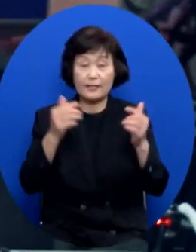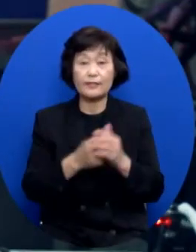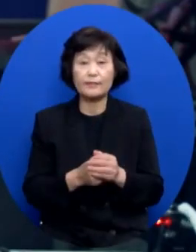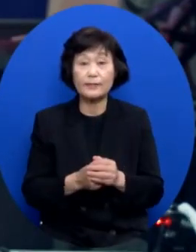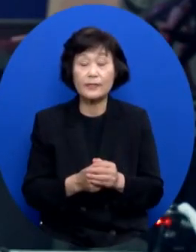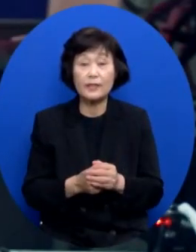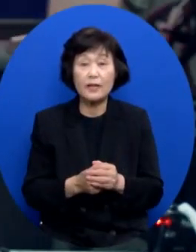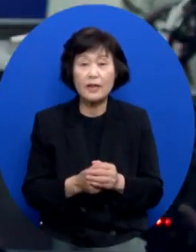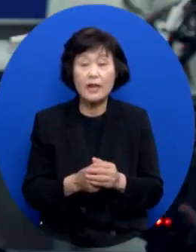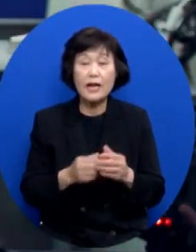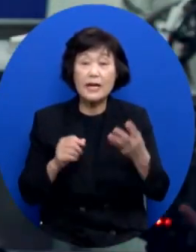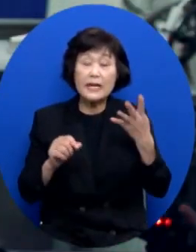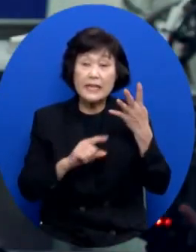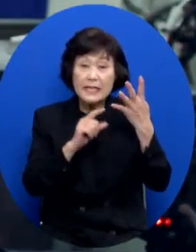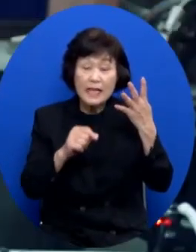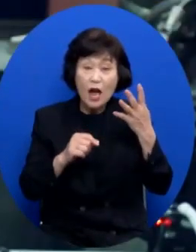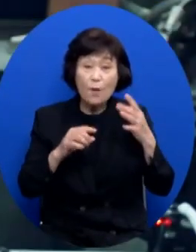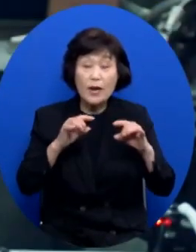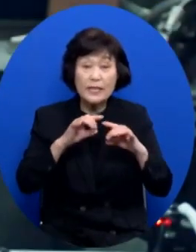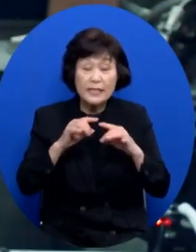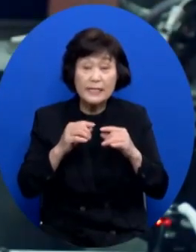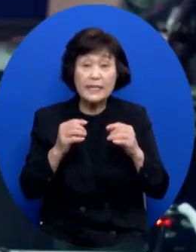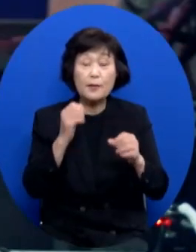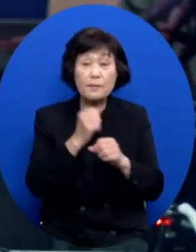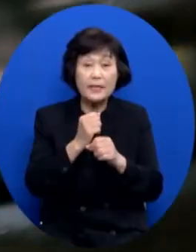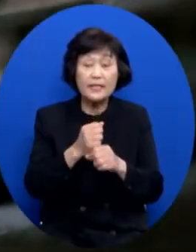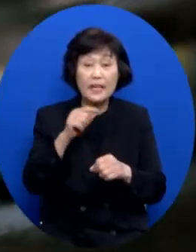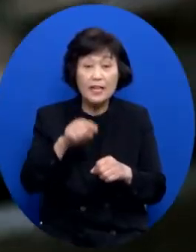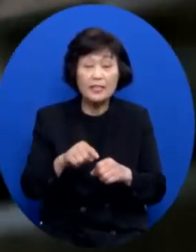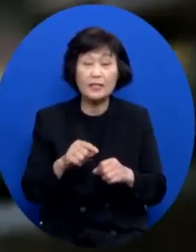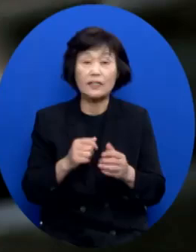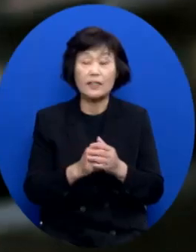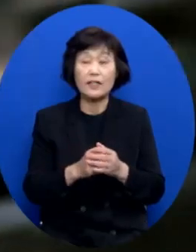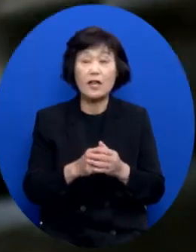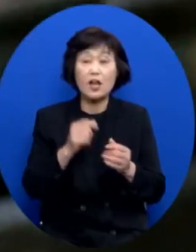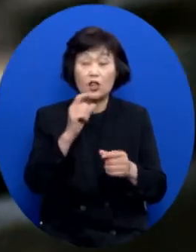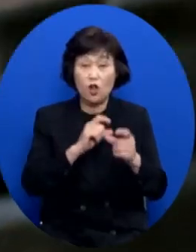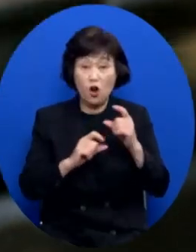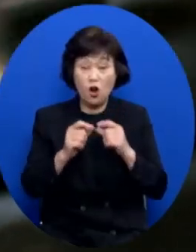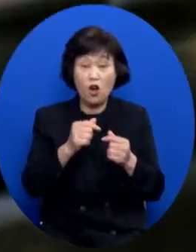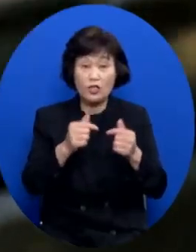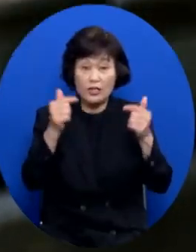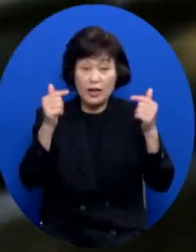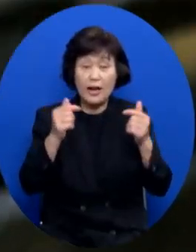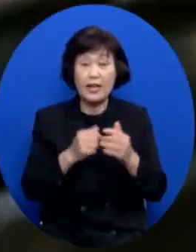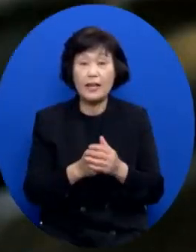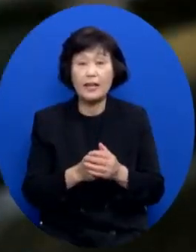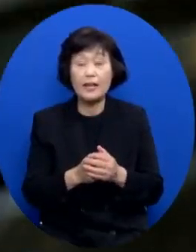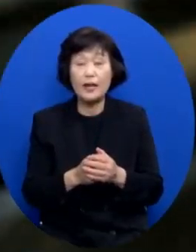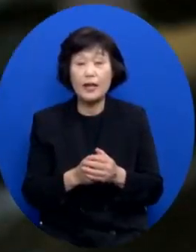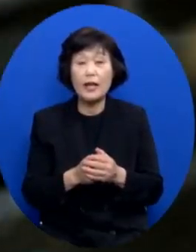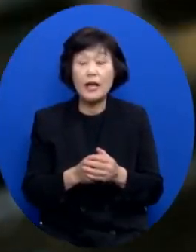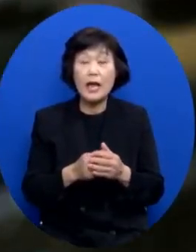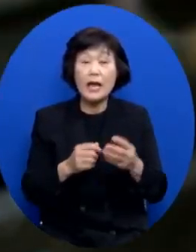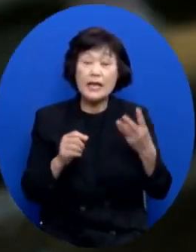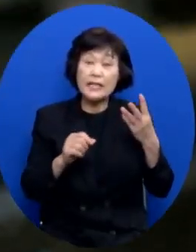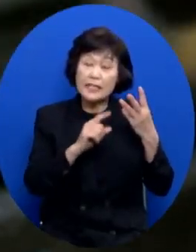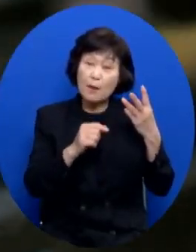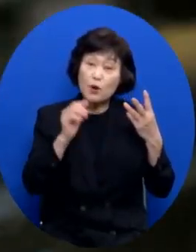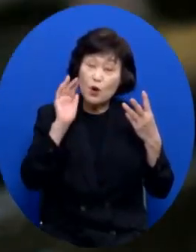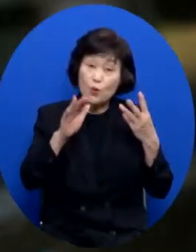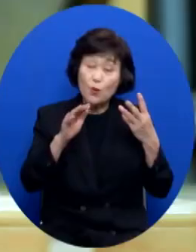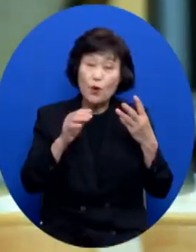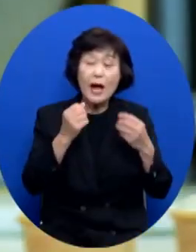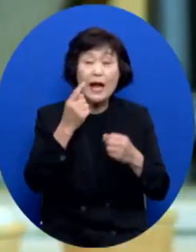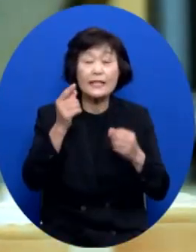통계청에 따르면 4월 전산업 생산은 3월보다 1.1% 증가해 2.3% 감소한 3월 이후 한 달 만에